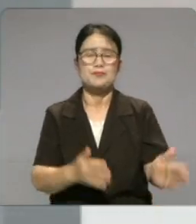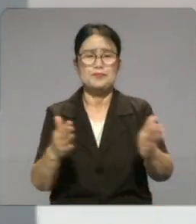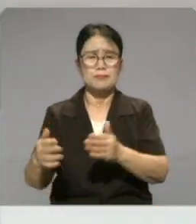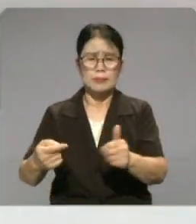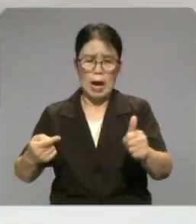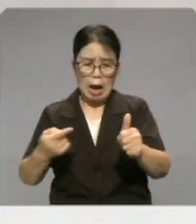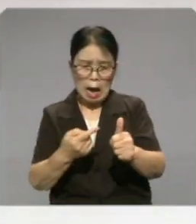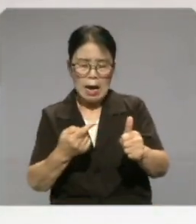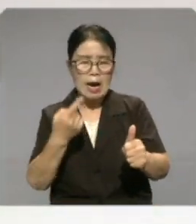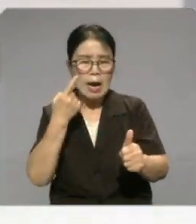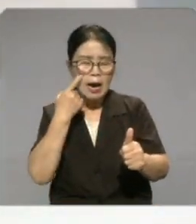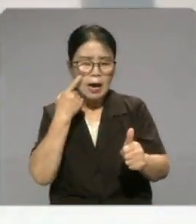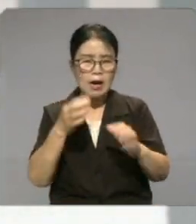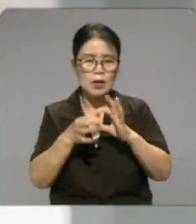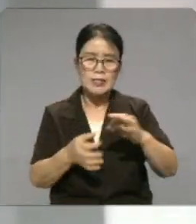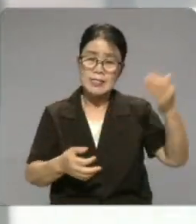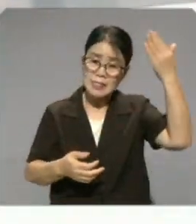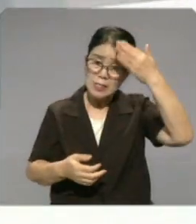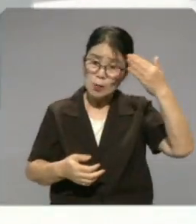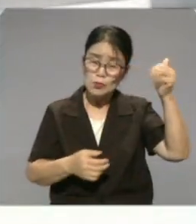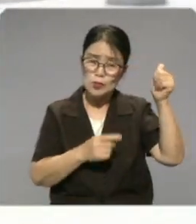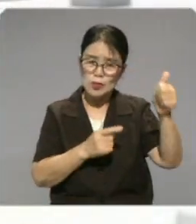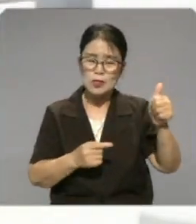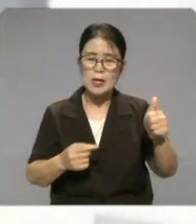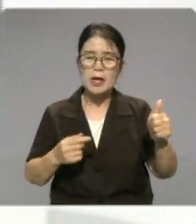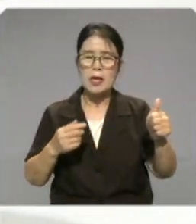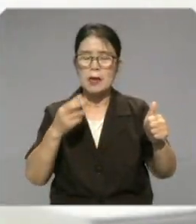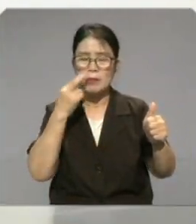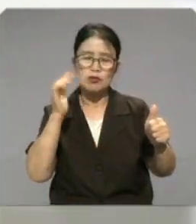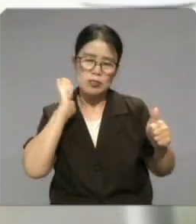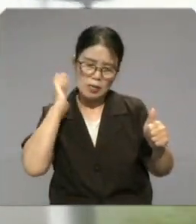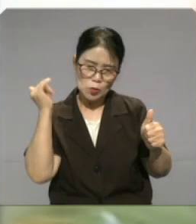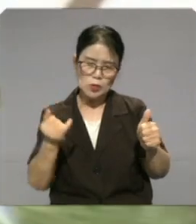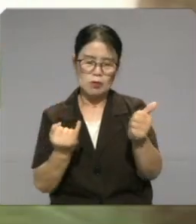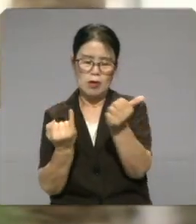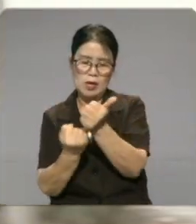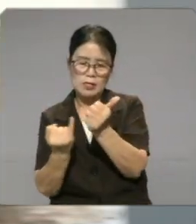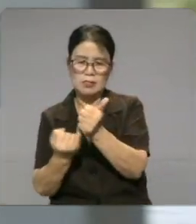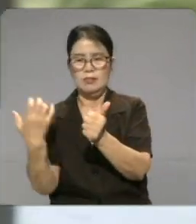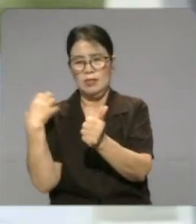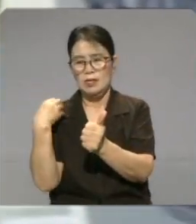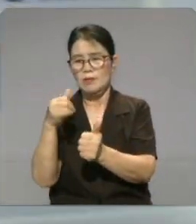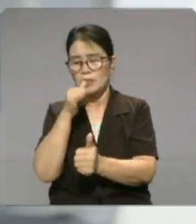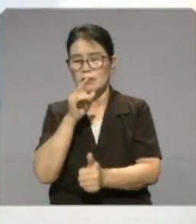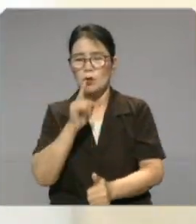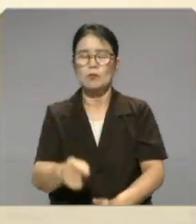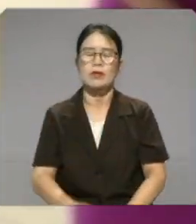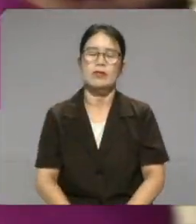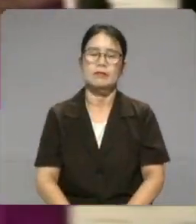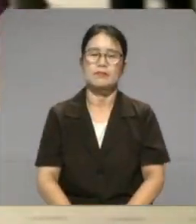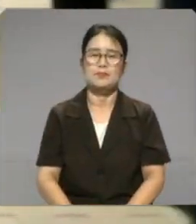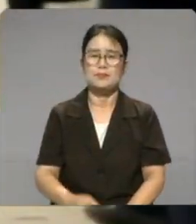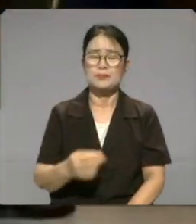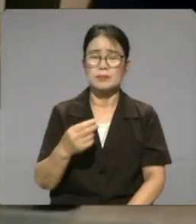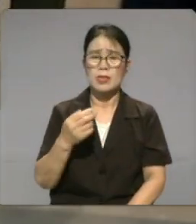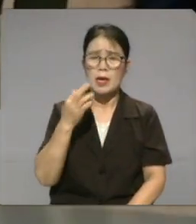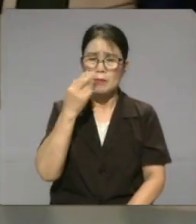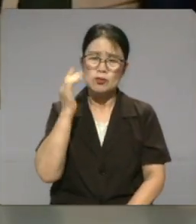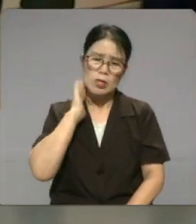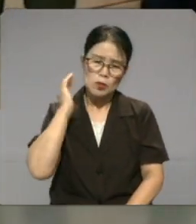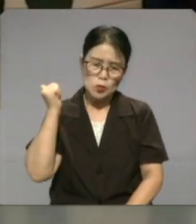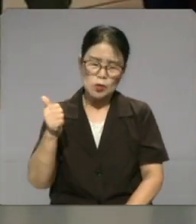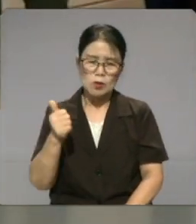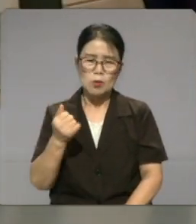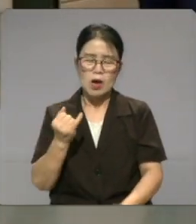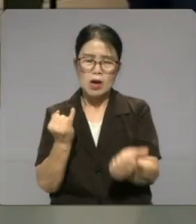암살 시도와 관련해 미국 트럼프 전 대통령은 바이든과 해리스에게 책임이 있다고 주장했습니다. 바이든과 해리스가 자신을